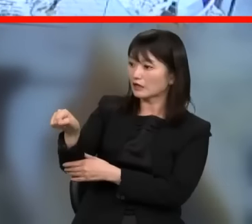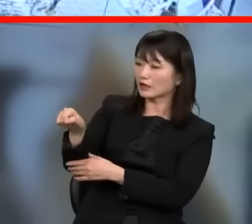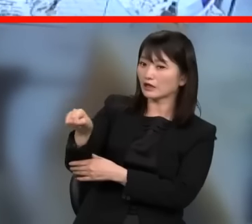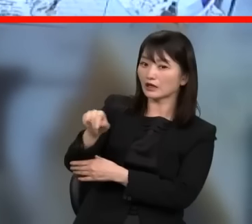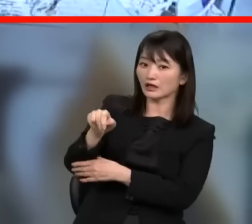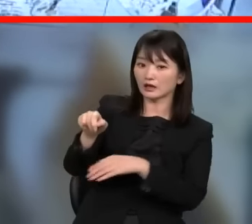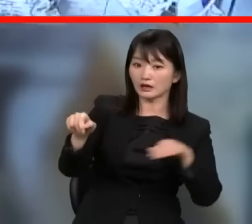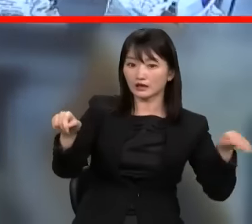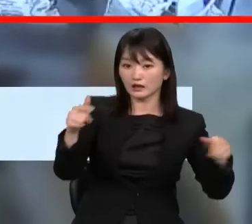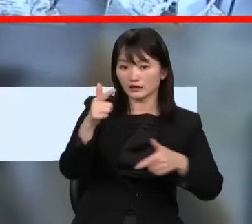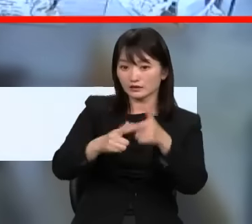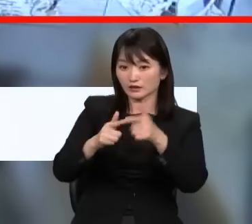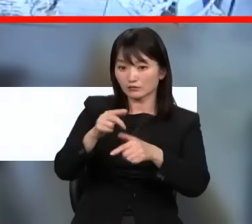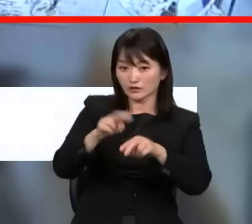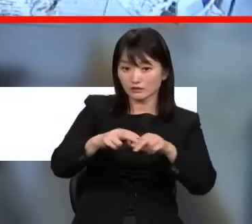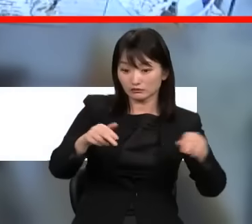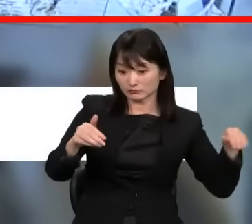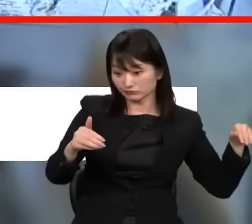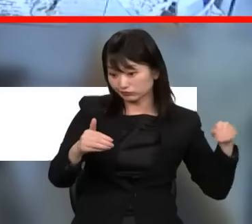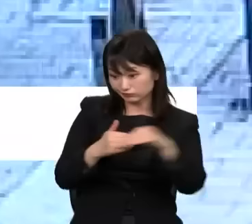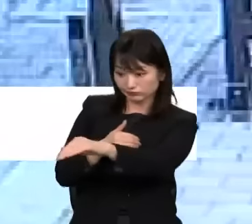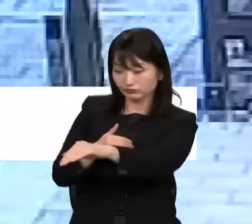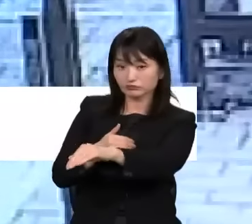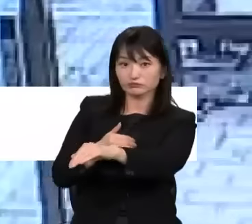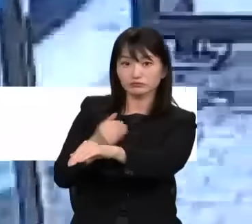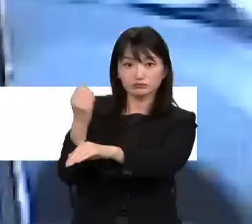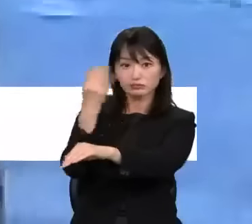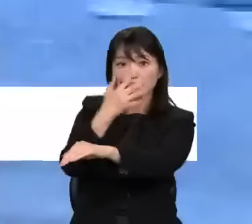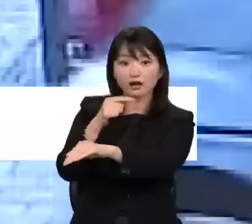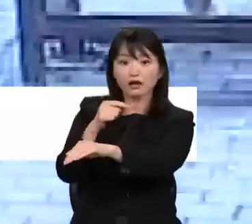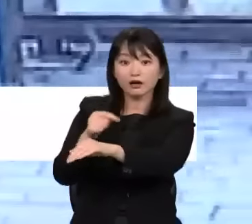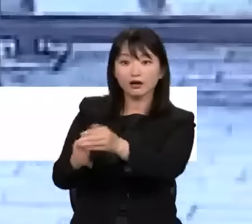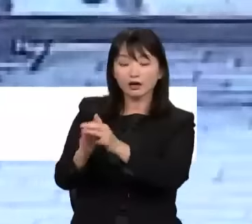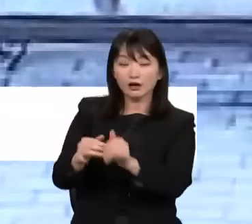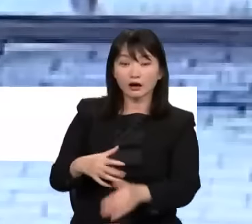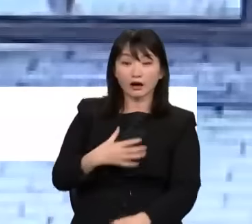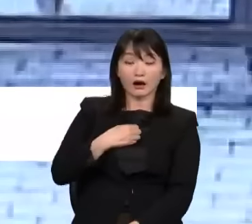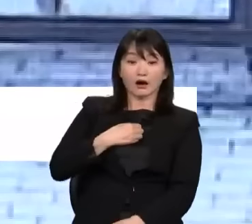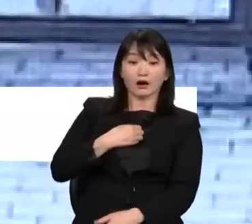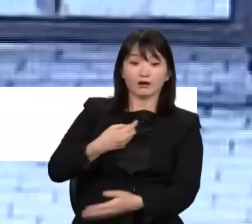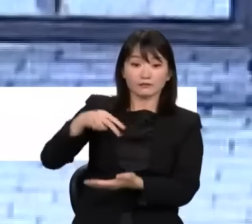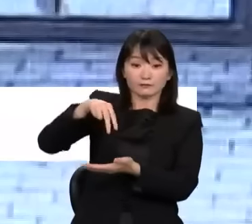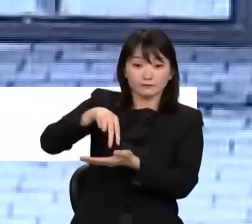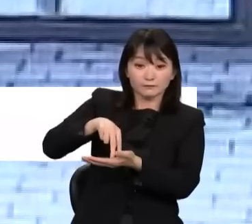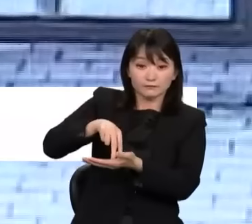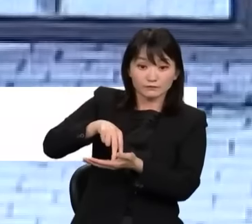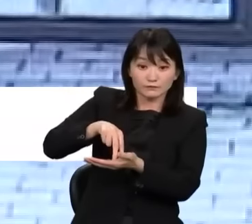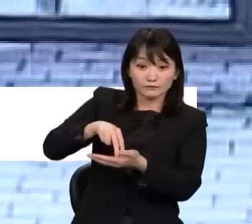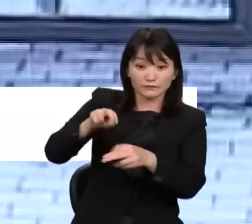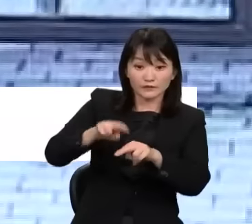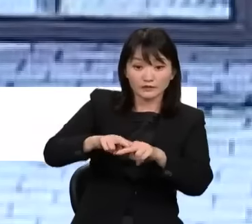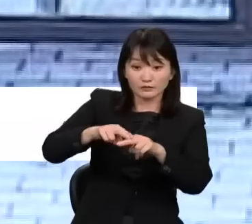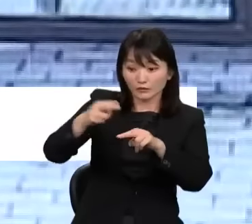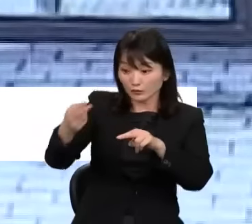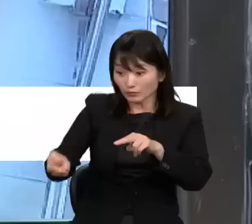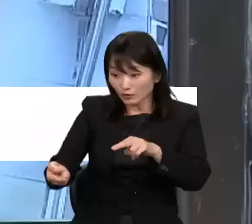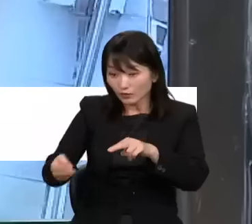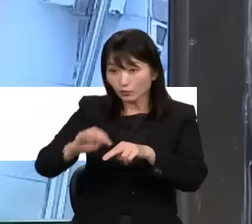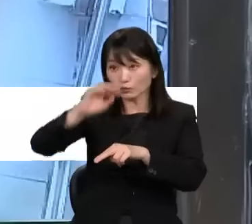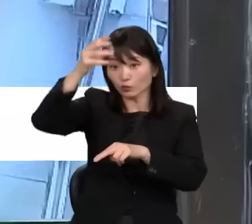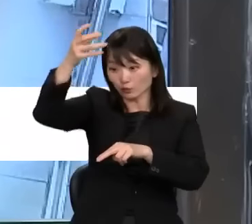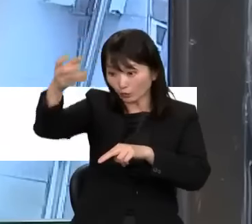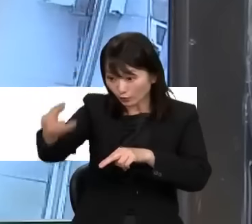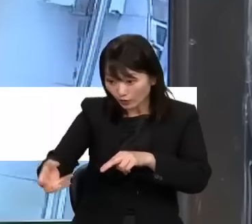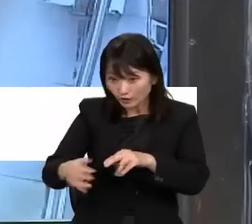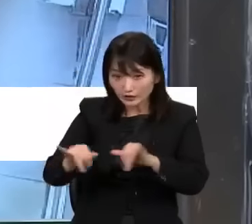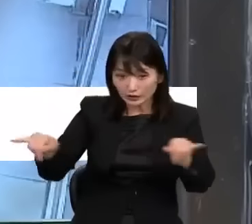차량은 나무 벤치를 스치듯 들이받고 질주합니다. 시민들은 놀라 일어나고 떨어진 벤치 조각은 공중으로 튀어오릅니다.